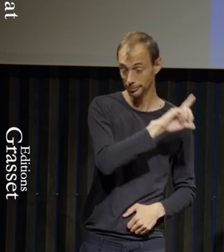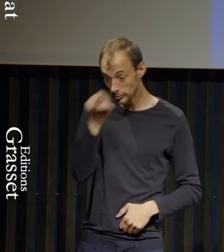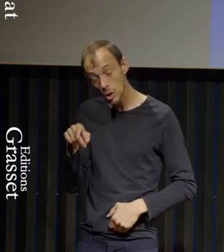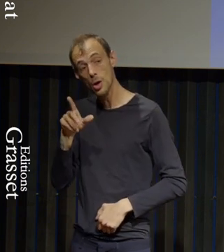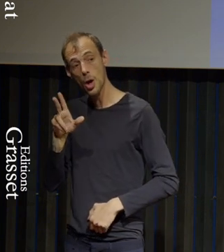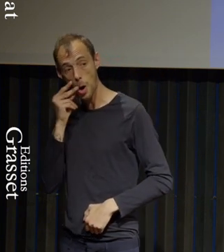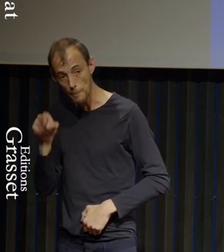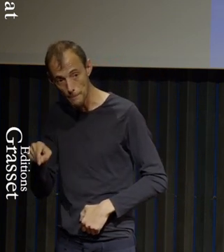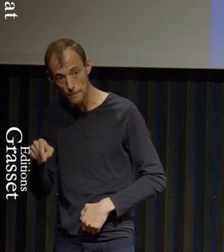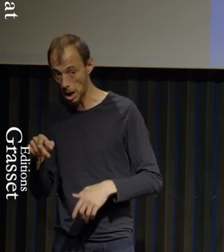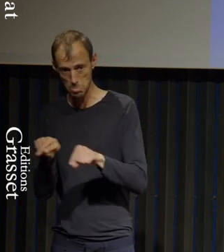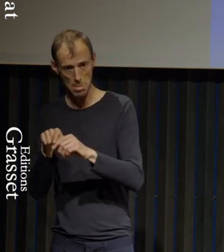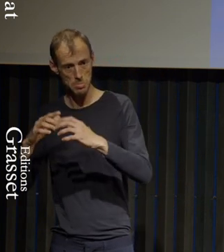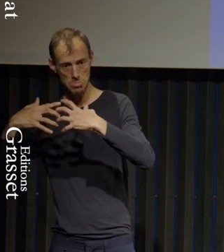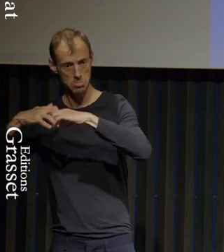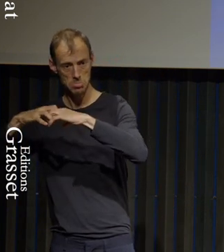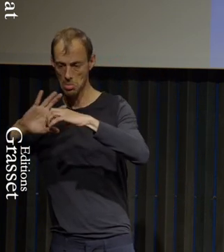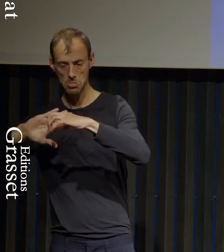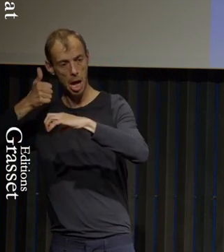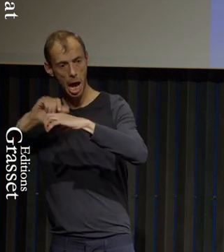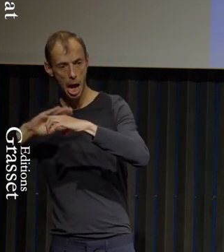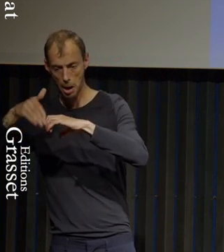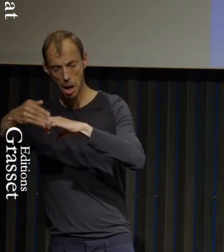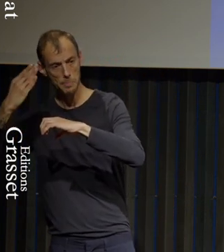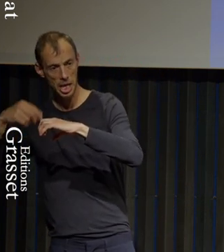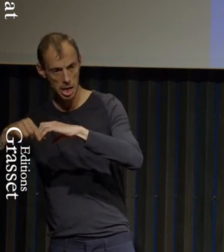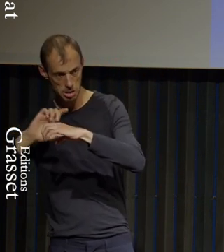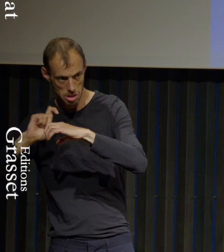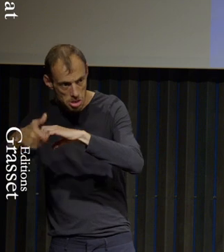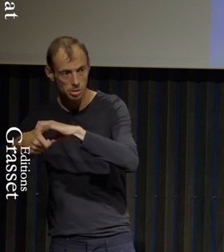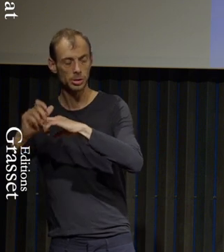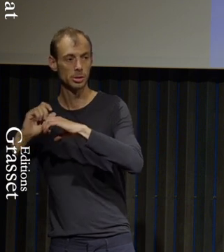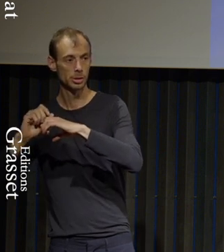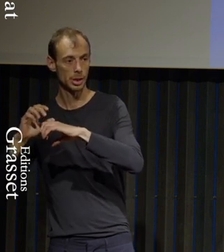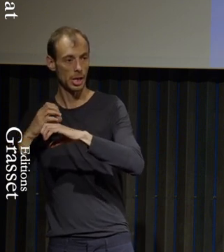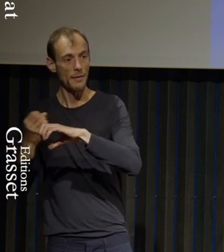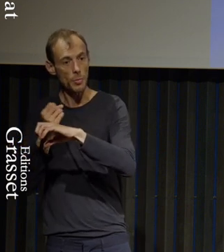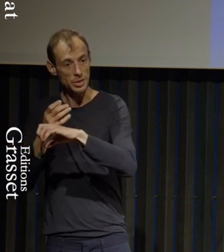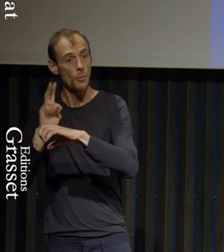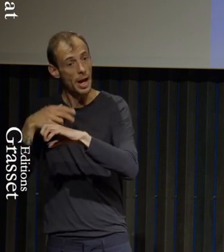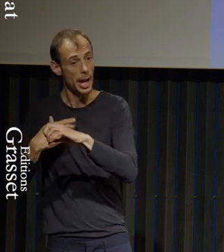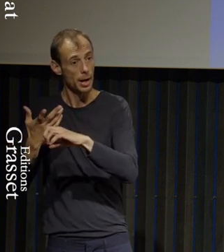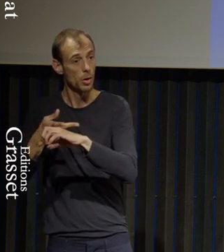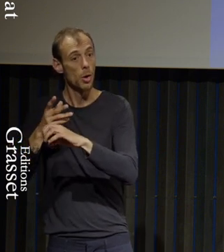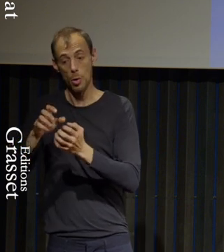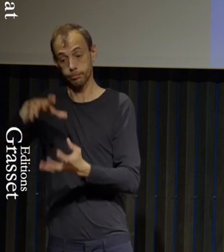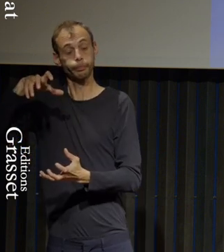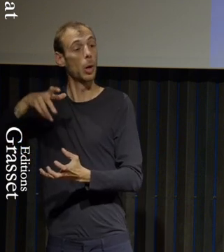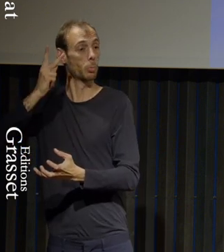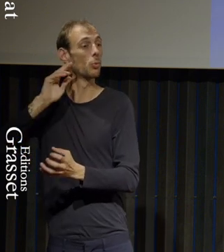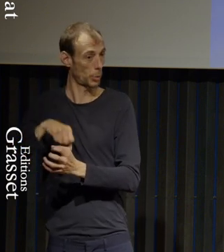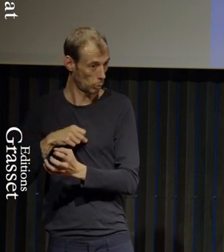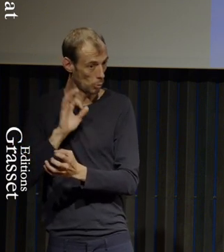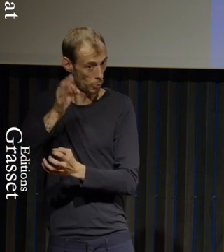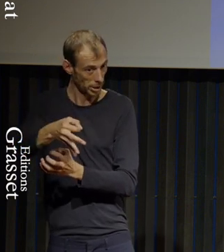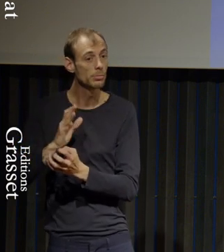l'homme? Eh bien, on a gagné en complexité. Il y a plus d'informations qui passent de A à B. Le niveau